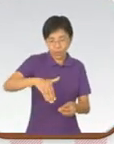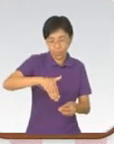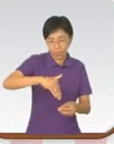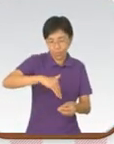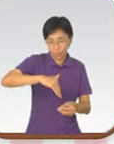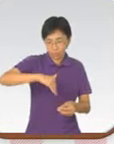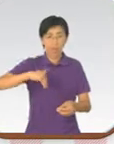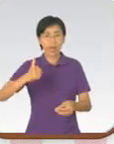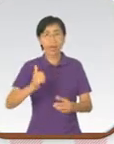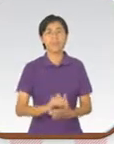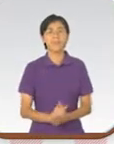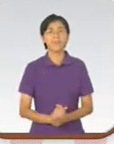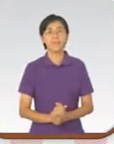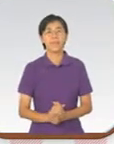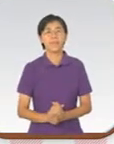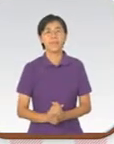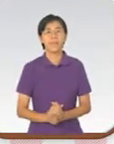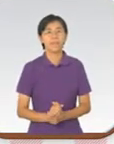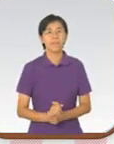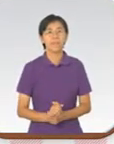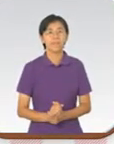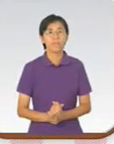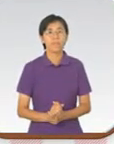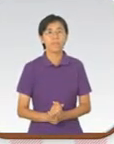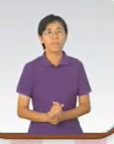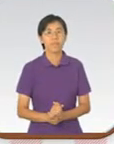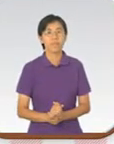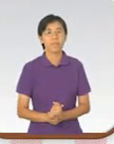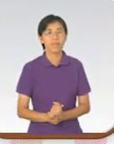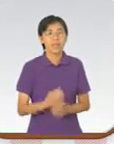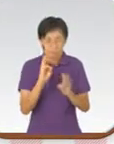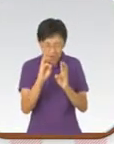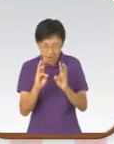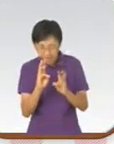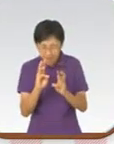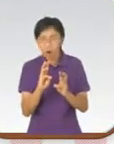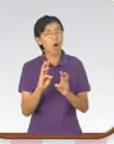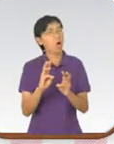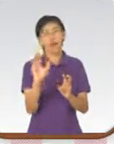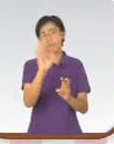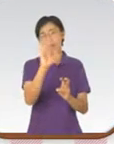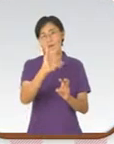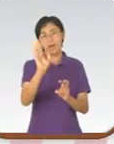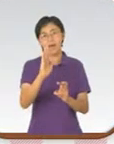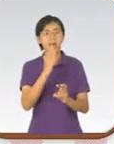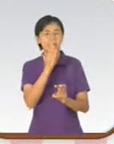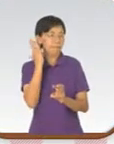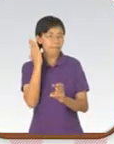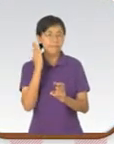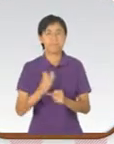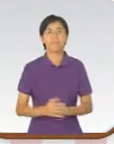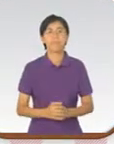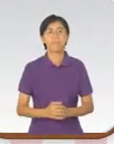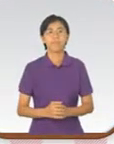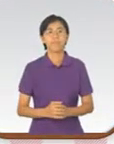แยกตัวการแยกตัวนี่เราสังเกตไงครับลักษณะ เขาจะเป็นดูเหมือนเป็นเม็ดหยาบๆแล้วก็ด้านนะคะ ไม่เป็นฟอง